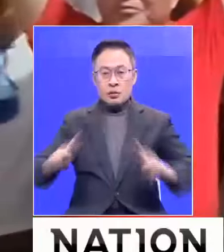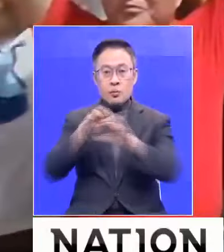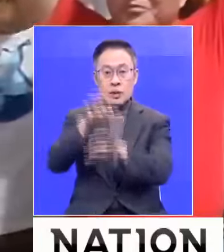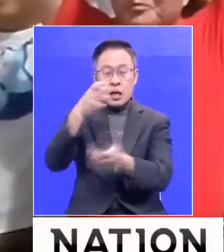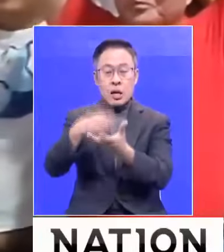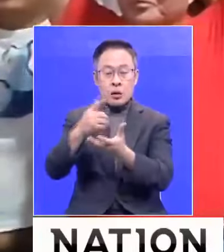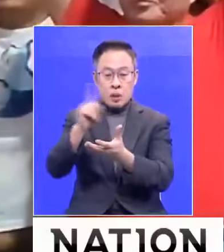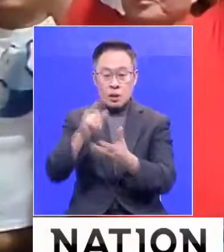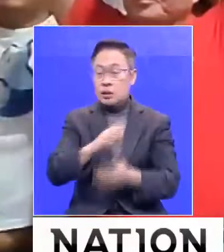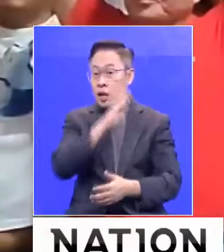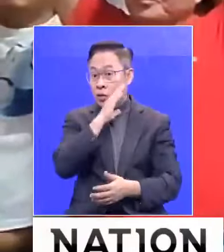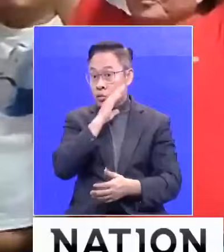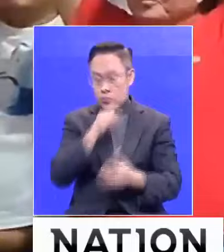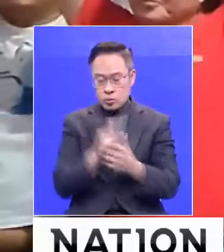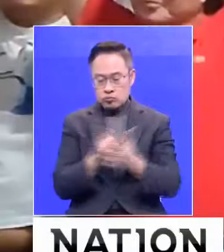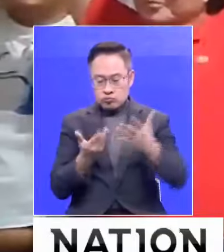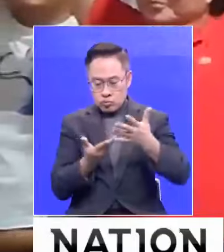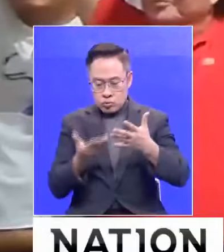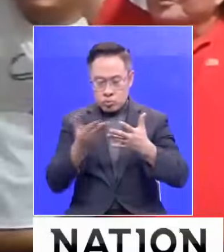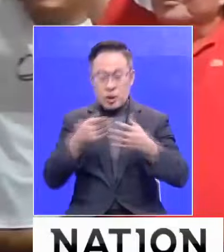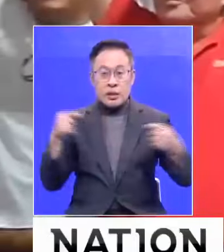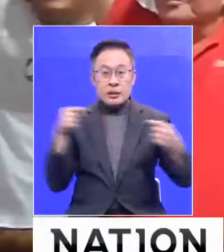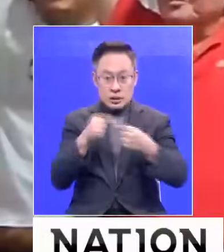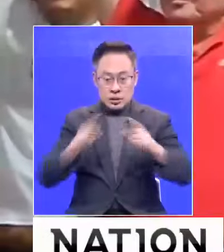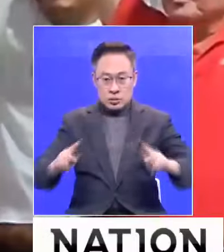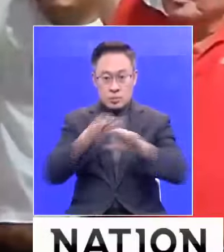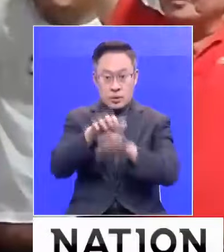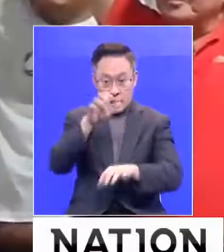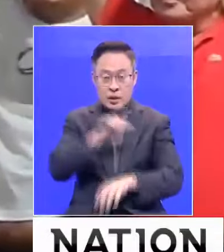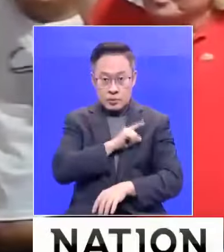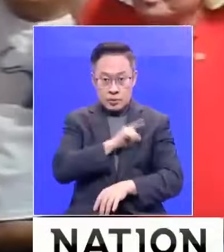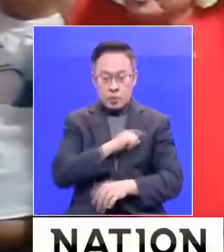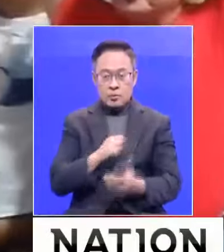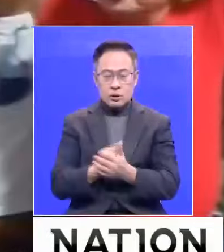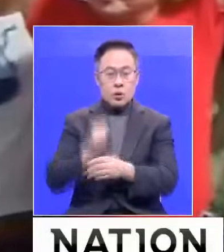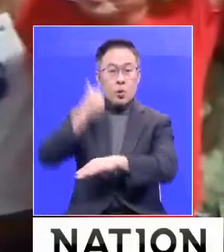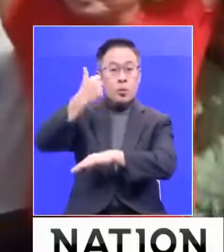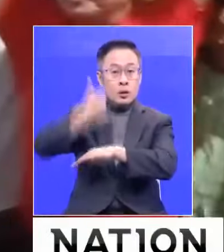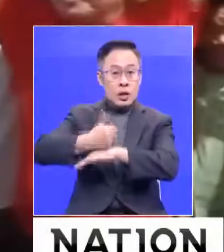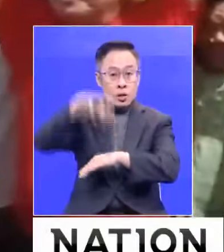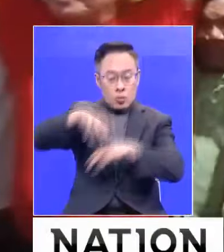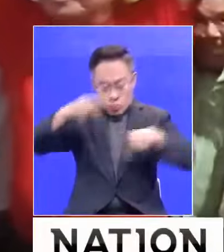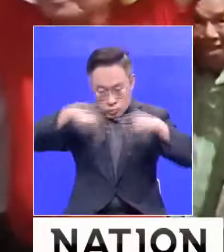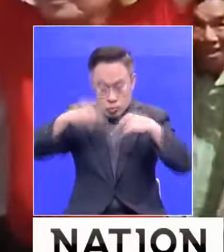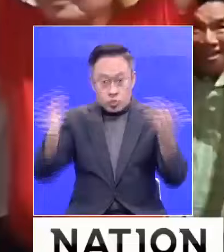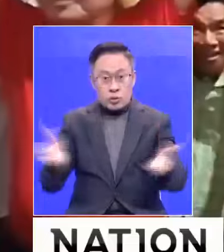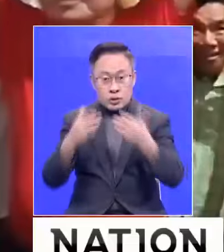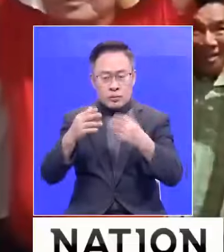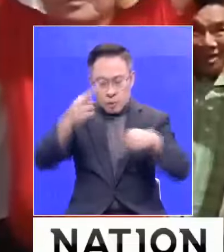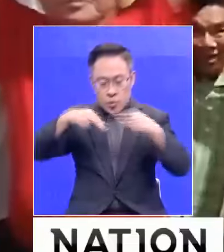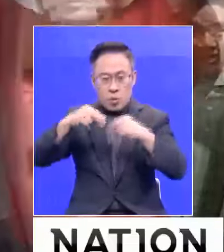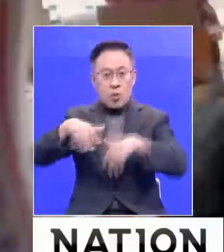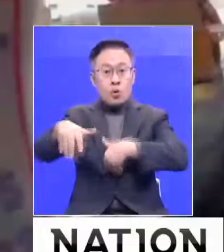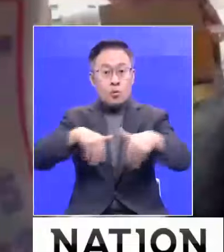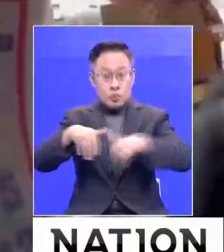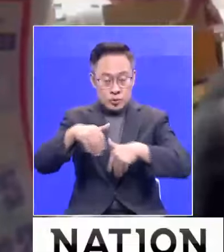ออกมาบอกเลยบอกว่ากรณีของที่มีอธิบดีกรมส่งเสริมการปกครองส่วนท้องถิ่นก็คือคุณขจรศรีชวโน